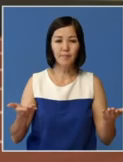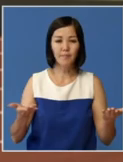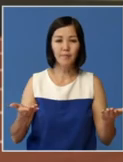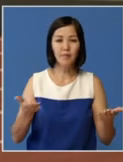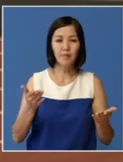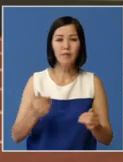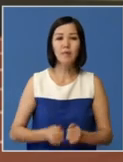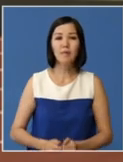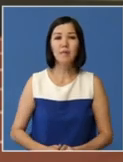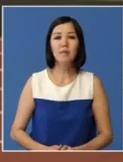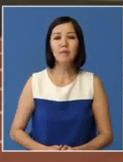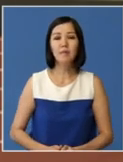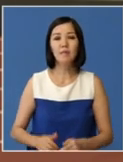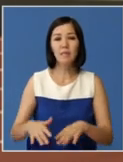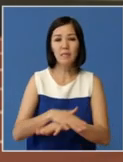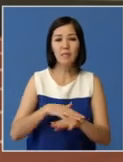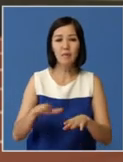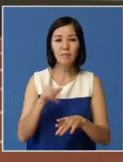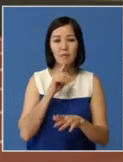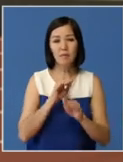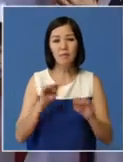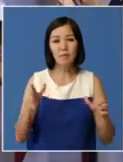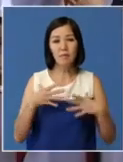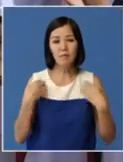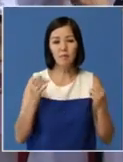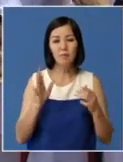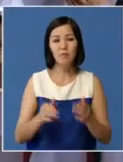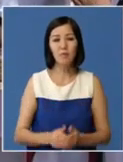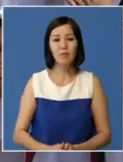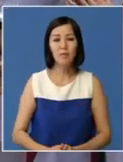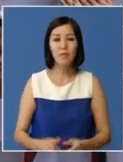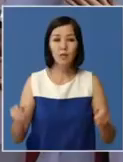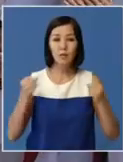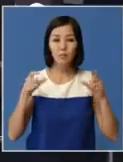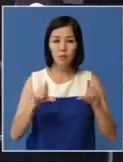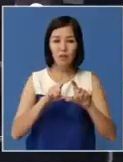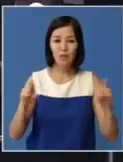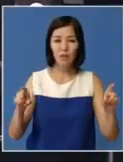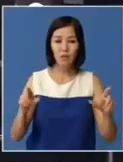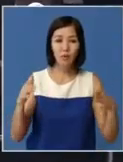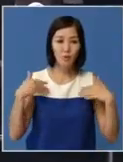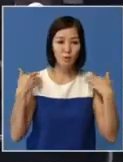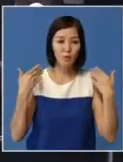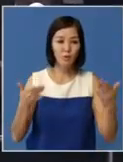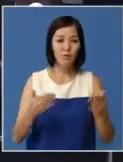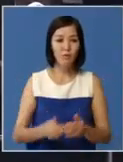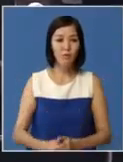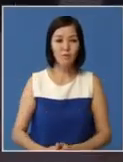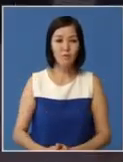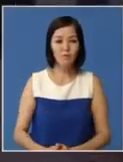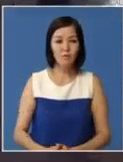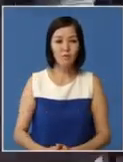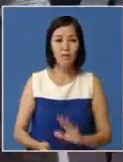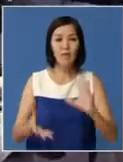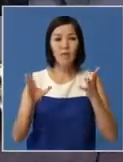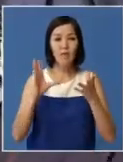келешек тілеймін. Еліміз аман, жұртымыз тыныш болсын. Мына спорт кешені құтты болсын бәрімізге.